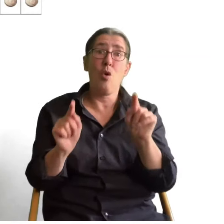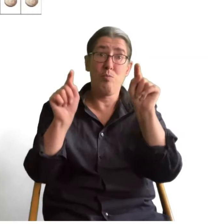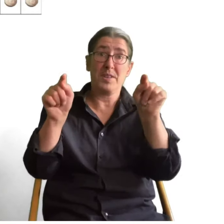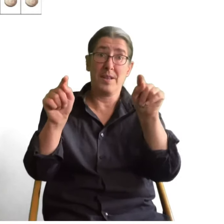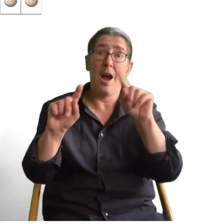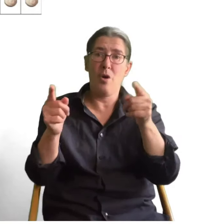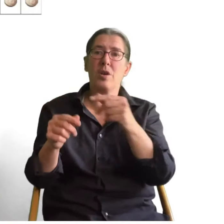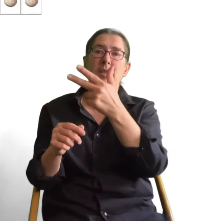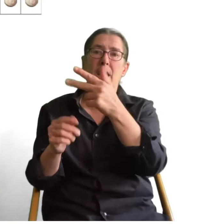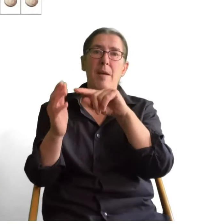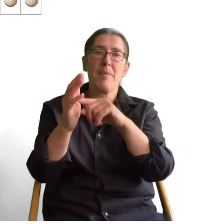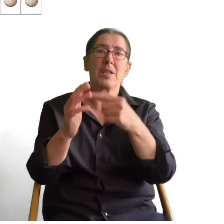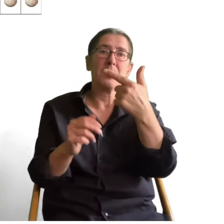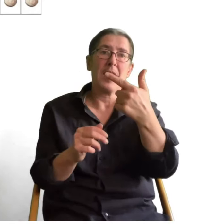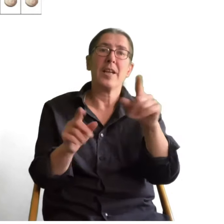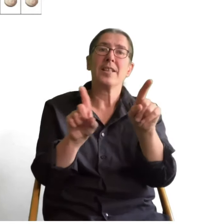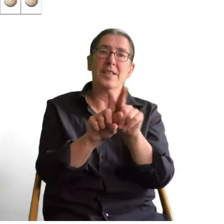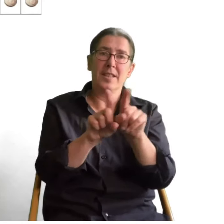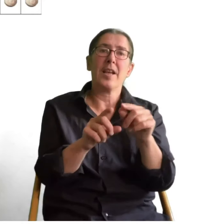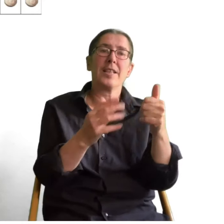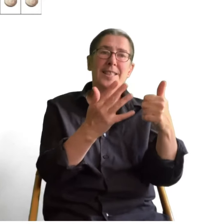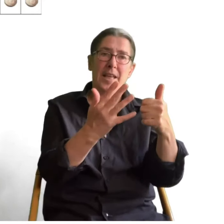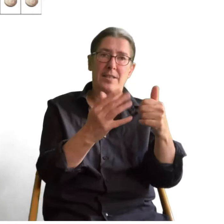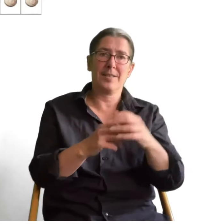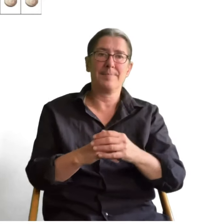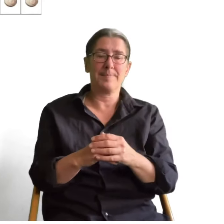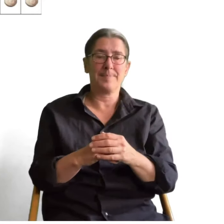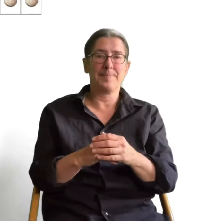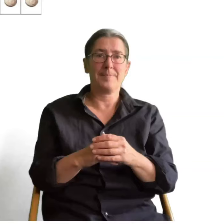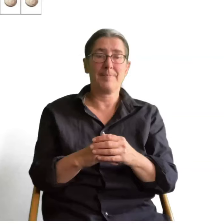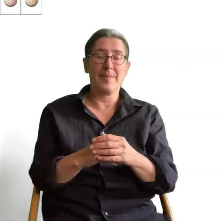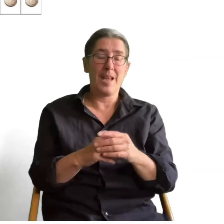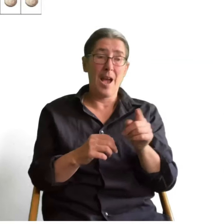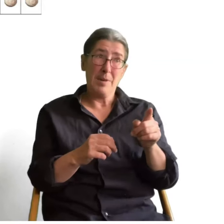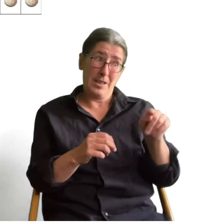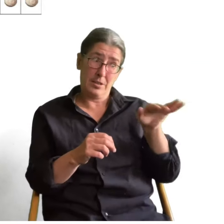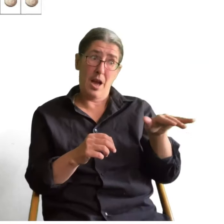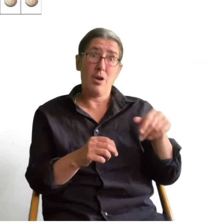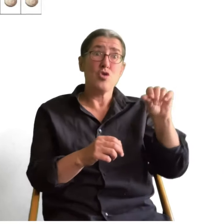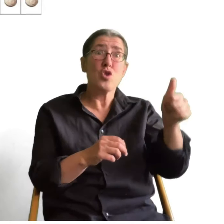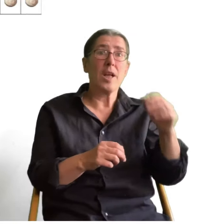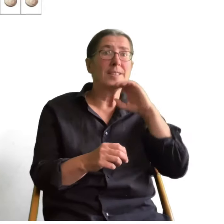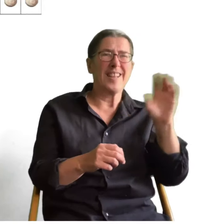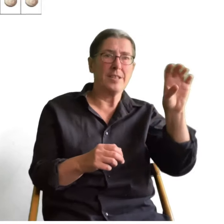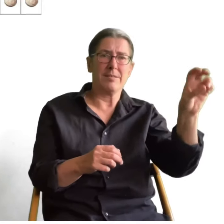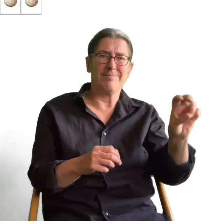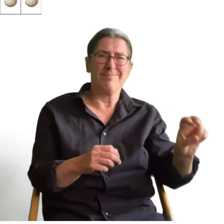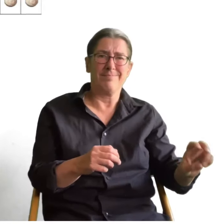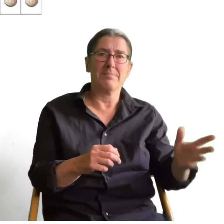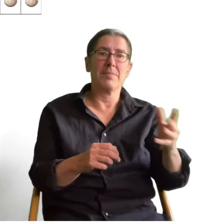und 3 mal 2, oben muss ich das auch mal mit dem Zähler, ist 6. Okay, jetzt habe ich hier aber 100 Cent